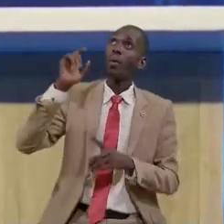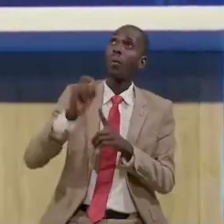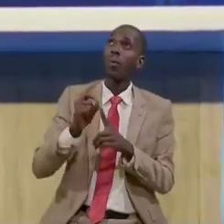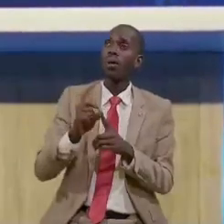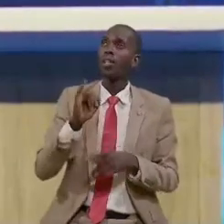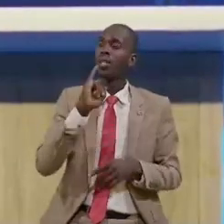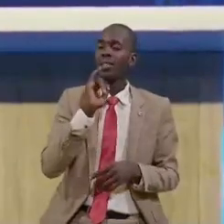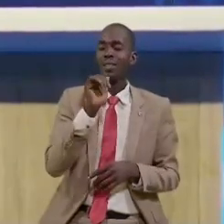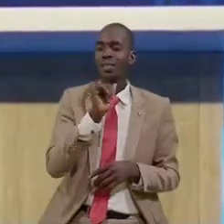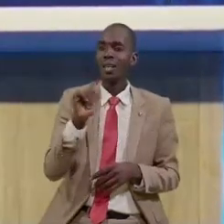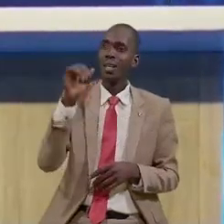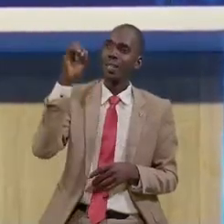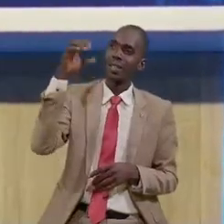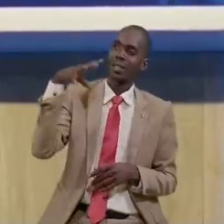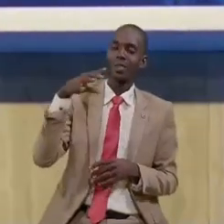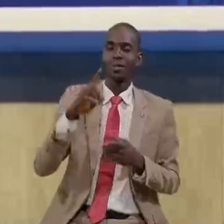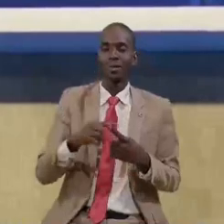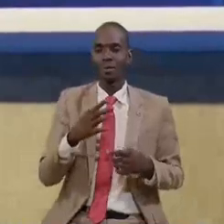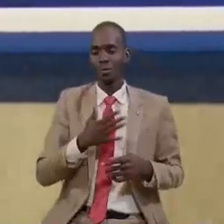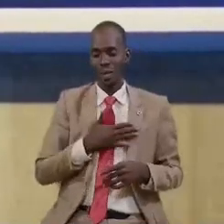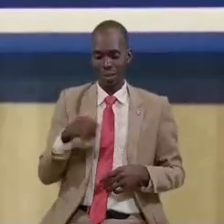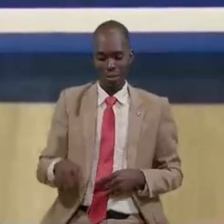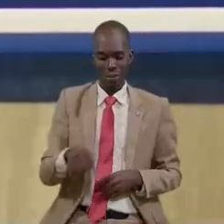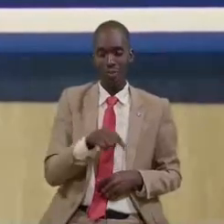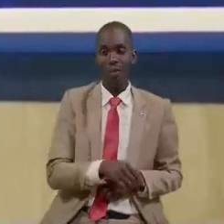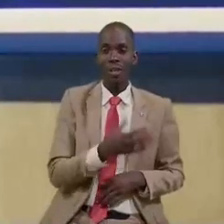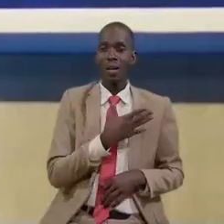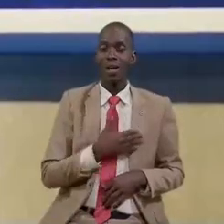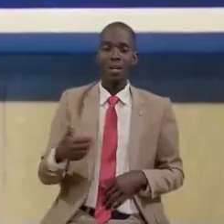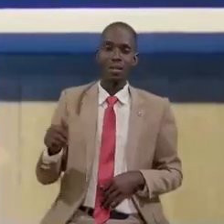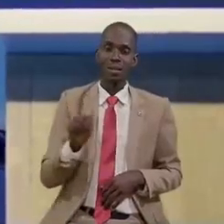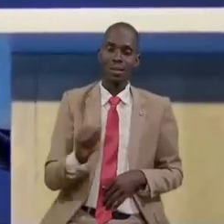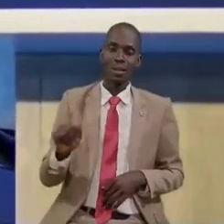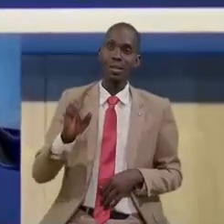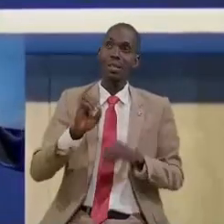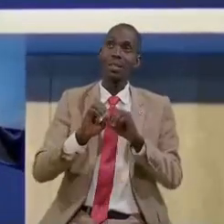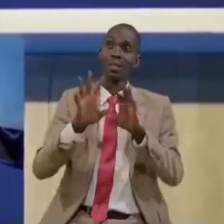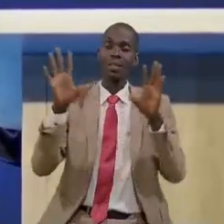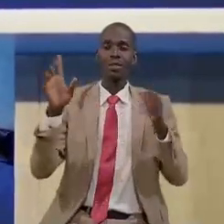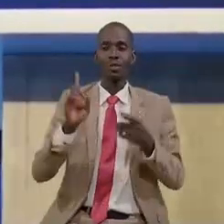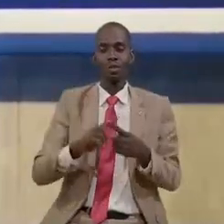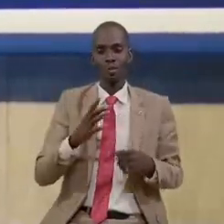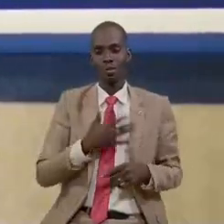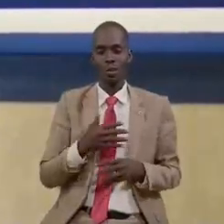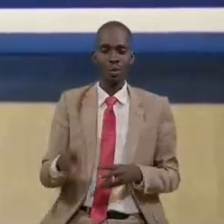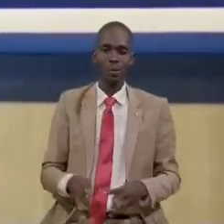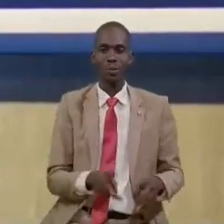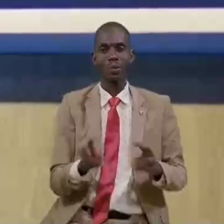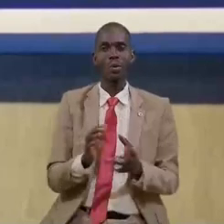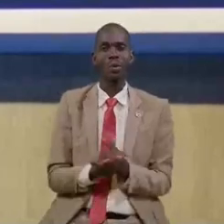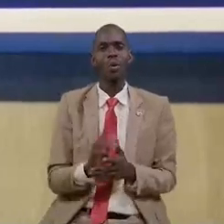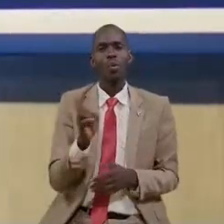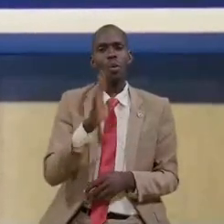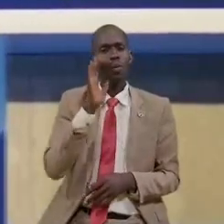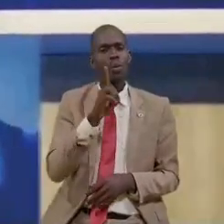parole est une lampe à mes pieds et une lumière sur mon sentier. Où pourrez-vous